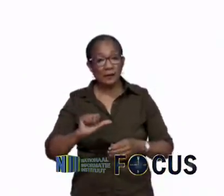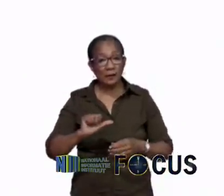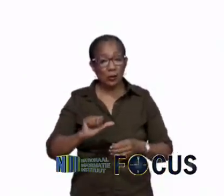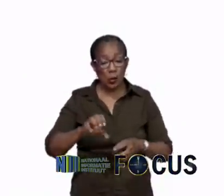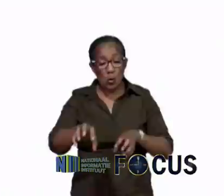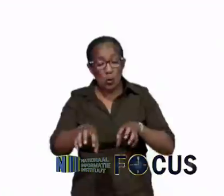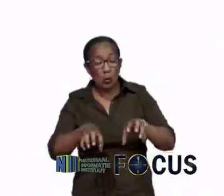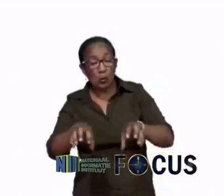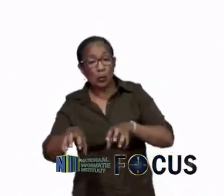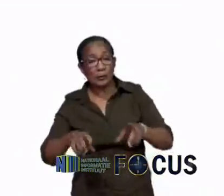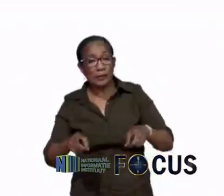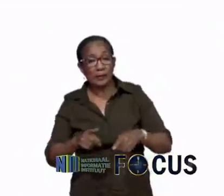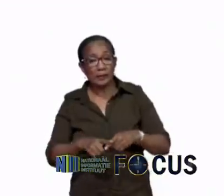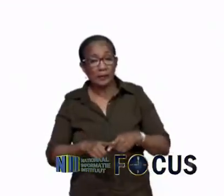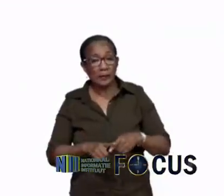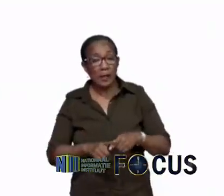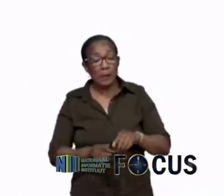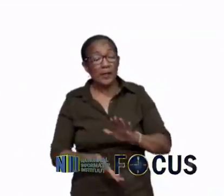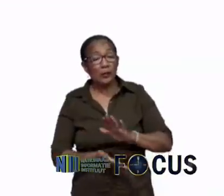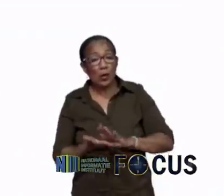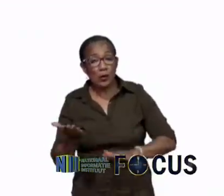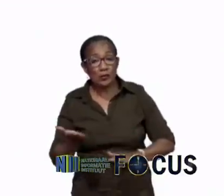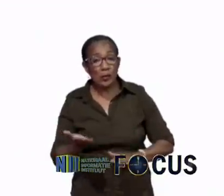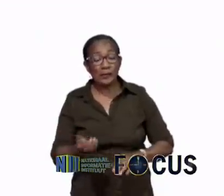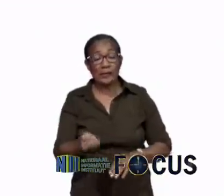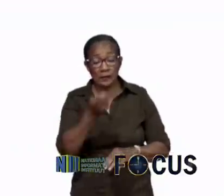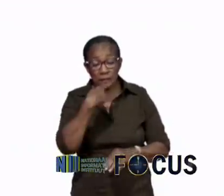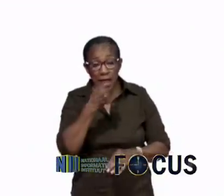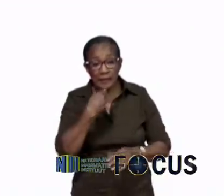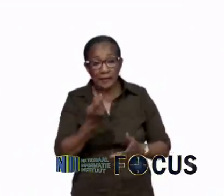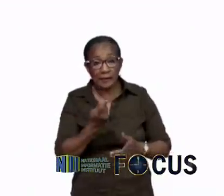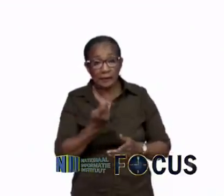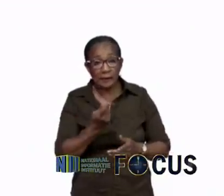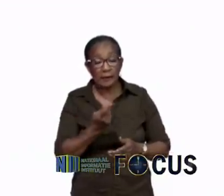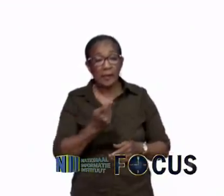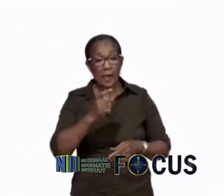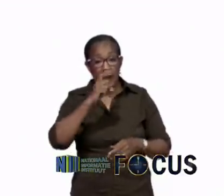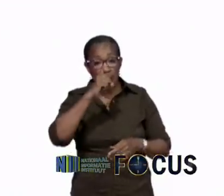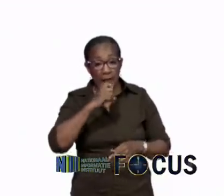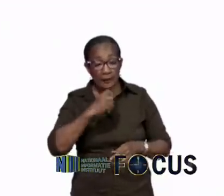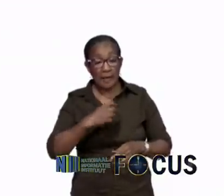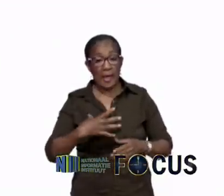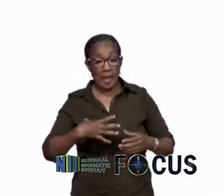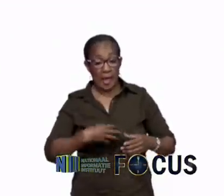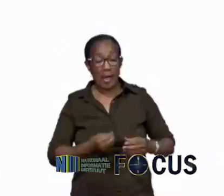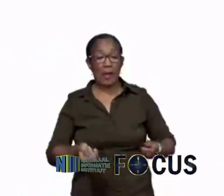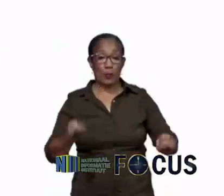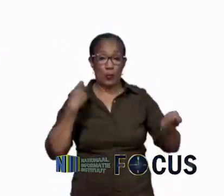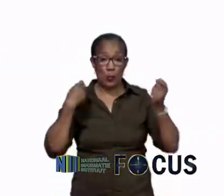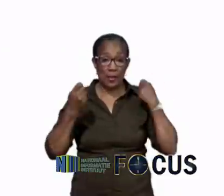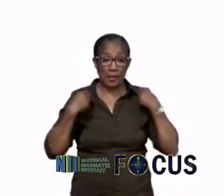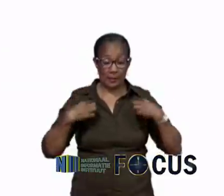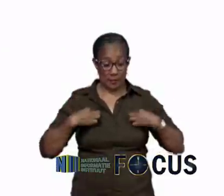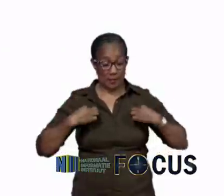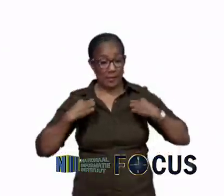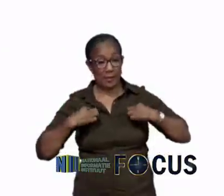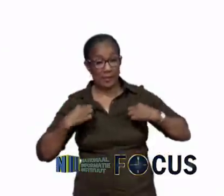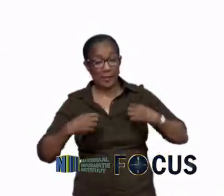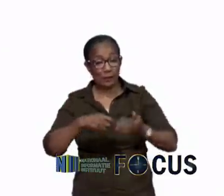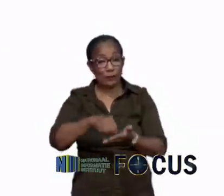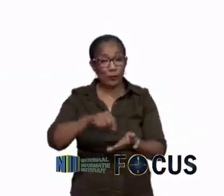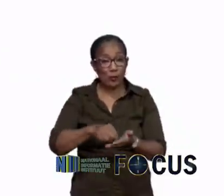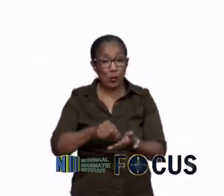pudra, ma met uitzondering van voeding. Dus if you abwa winkri, PSR, krosi,